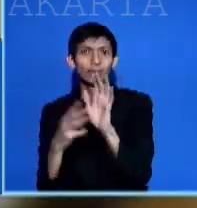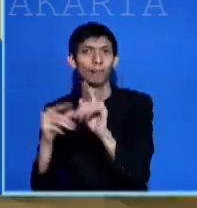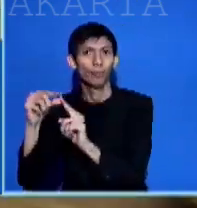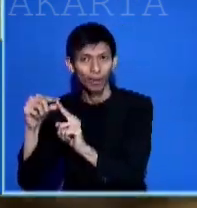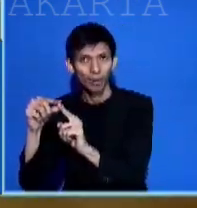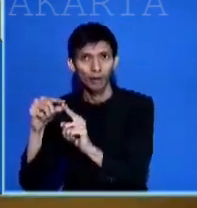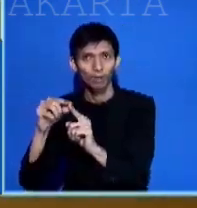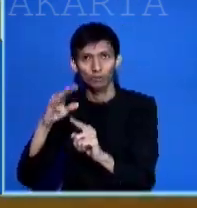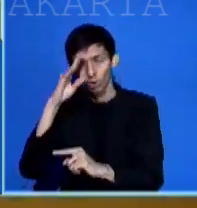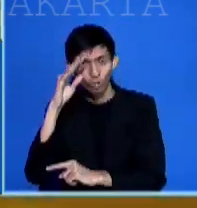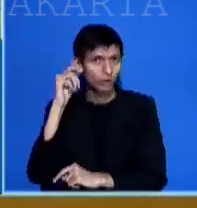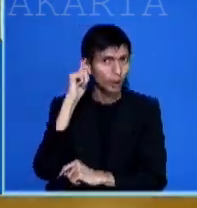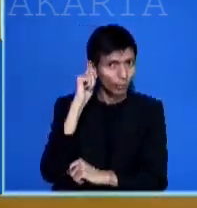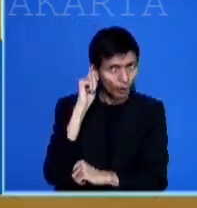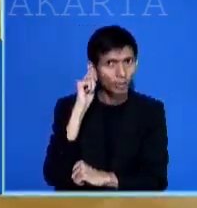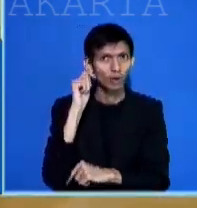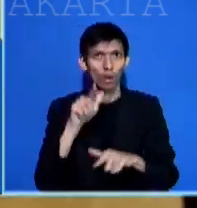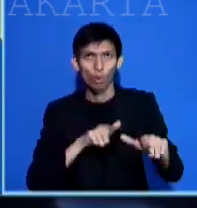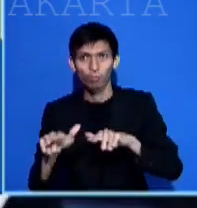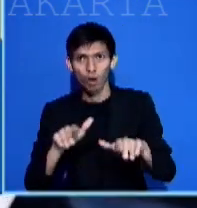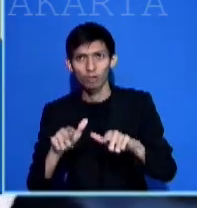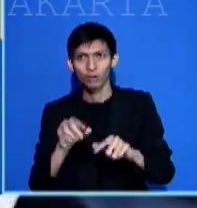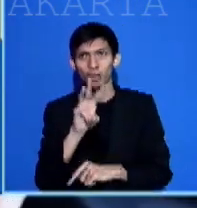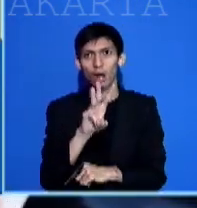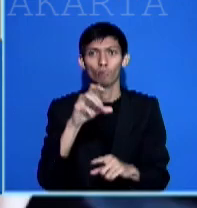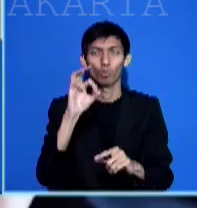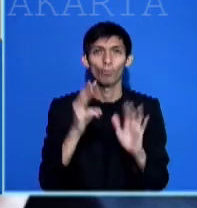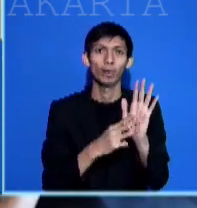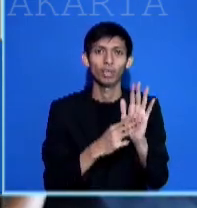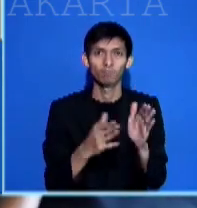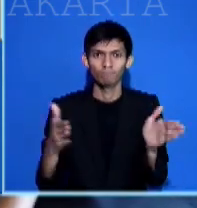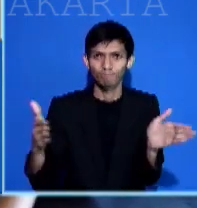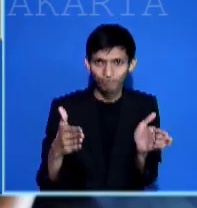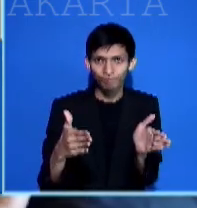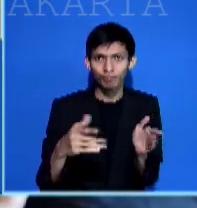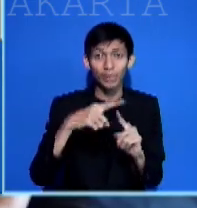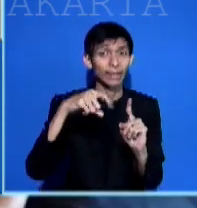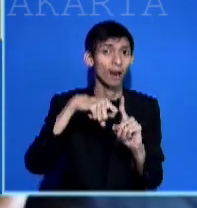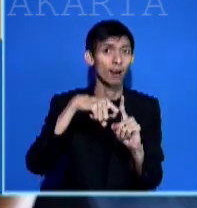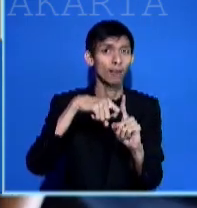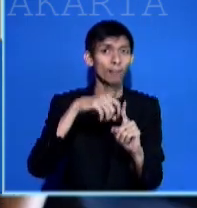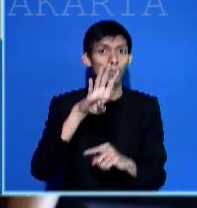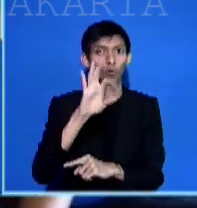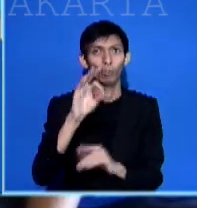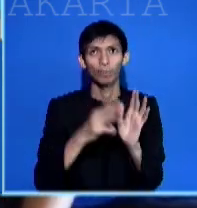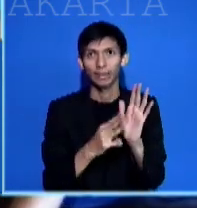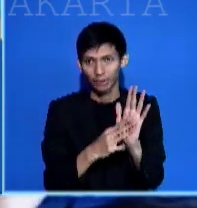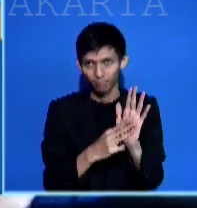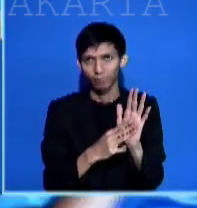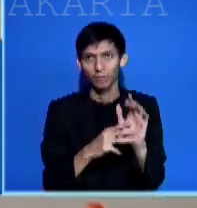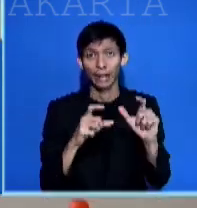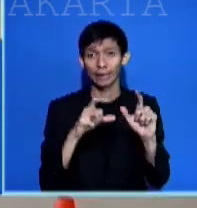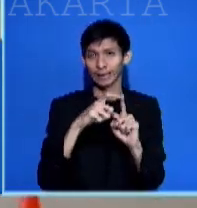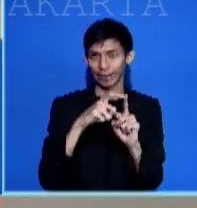putra- Putri dengan melombakan kategori 30 M untuk siswa TK kategori jarak 40 m bagi siswa sekolah